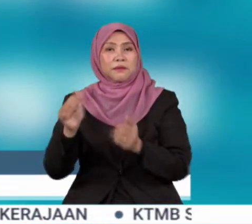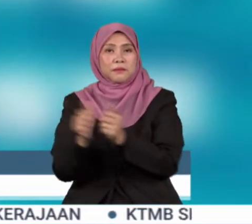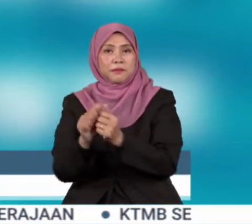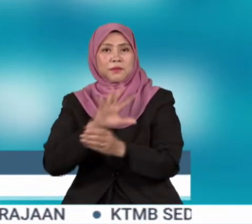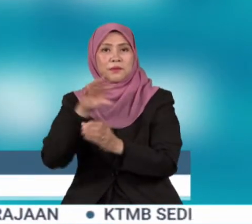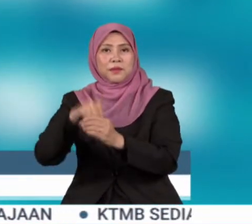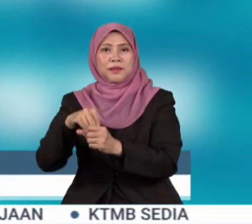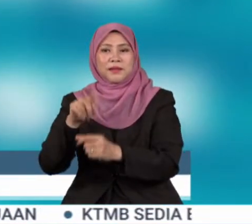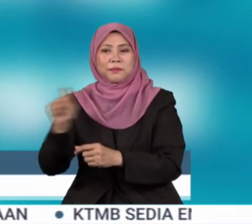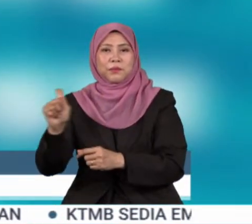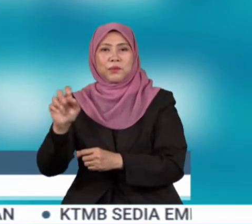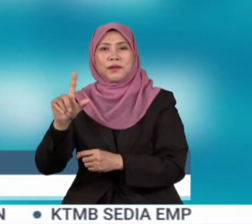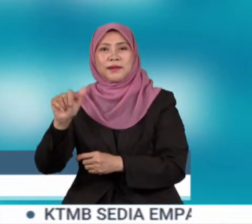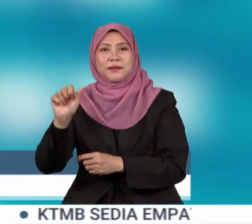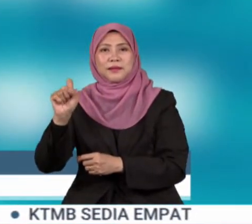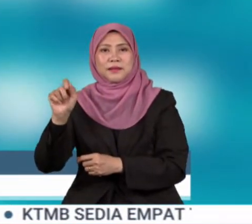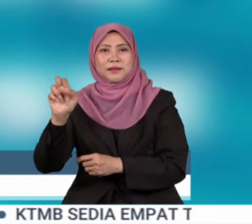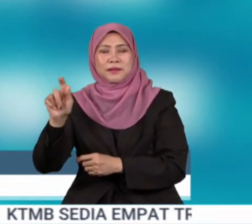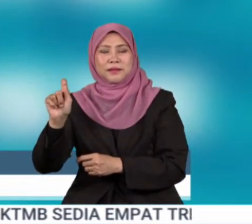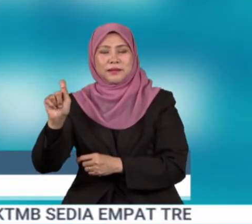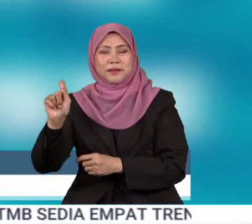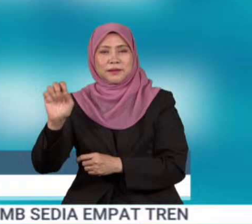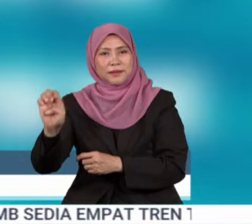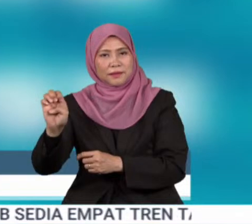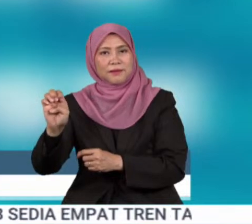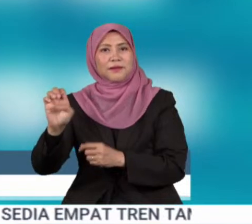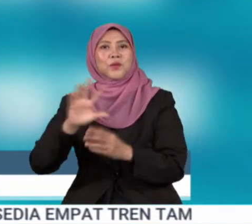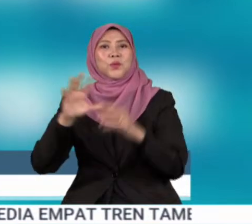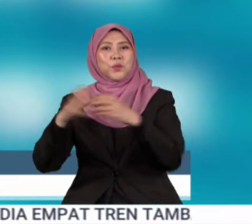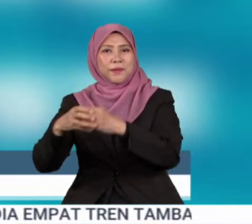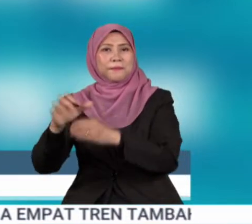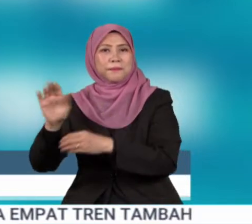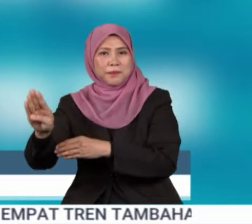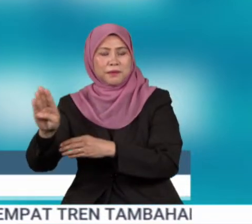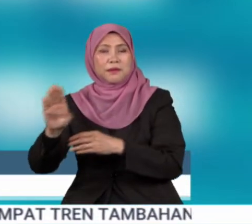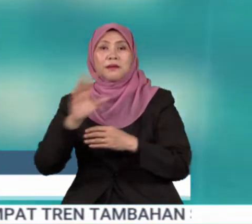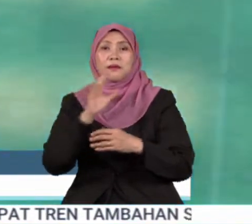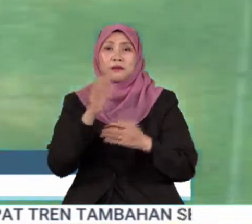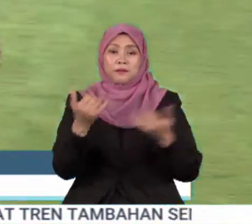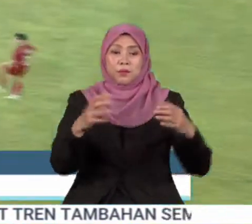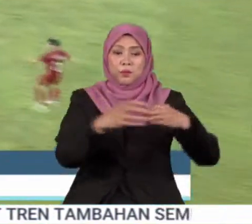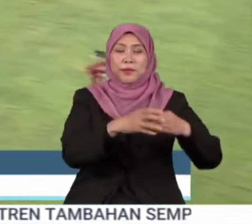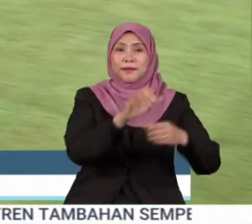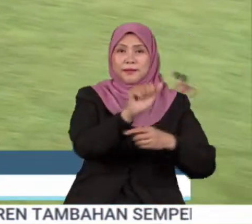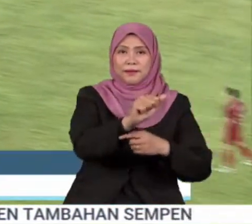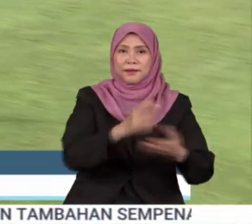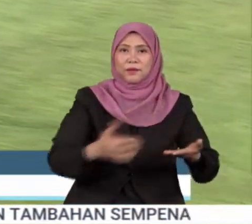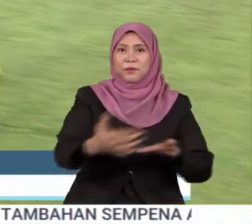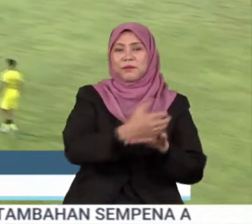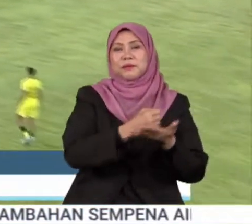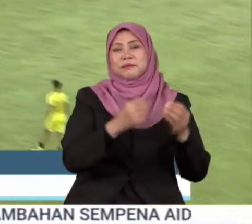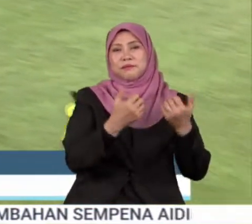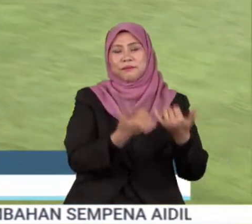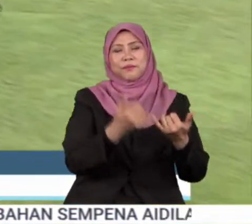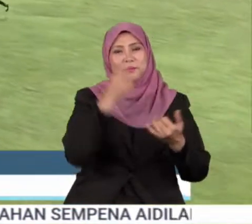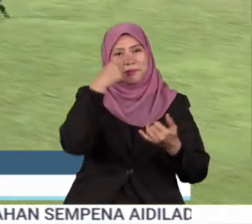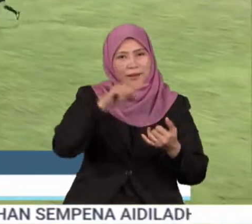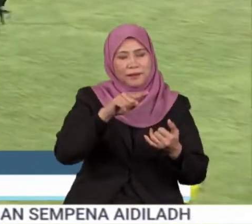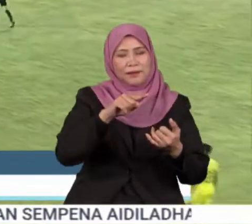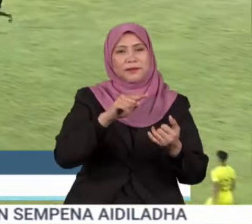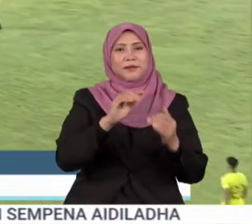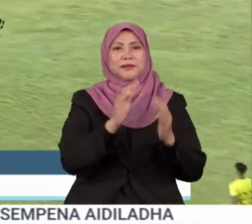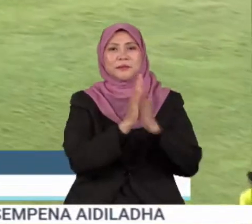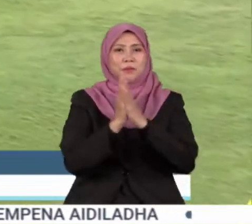Timor Leste dalam kumpulan B. Sementara itu, kumpulan A menghimpunkan pasukan tuan rumah Thailand, Kemboja, Brunei dan